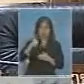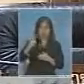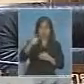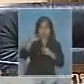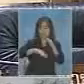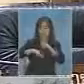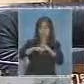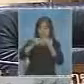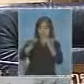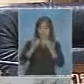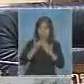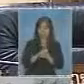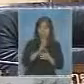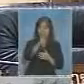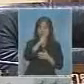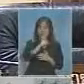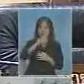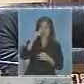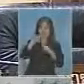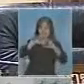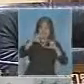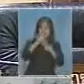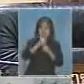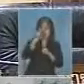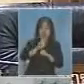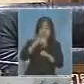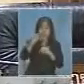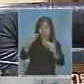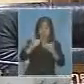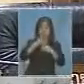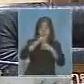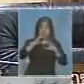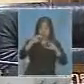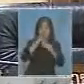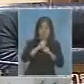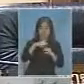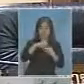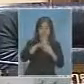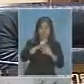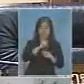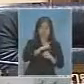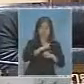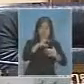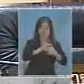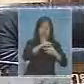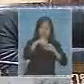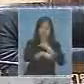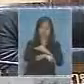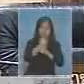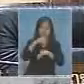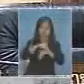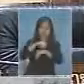าสิครับแล้วถ้ารัฐบาลไม่ดำเนินการท่านค่อยกล่าวหาว่ารัฐบาลเนี่ยเป็นตัวการร่วมการกับผู้ทุจริตจับทุก